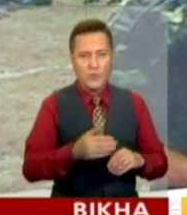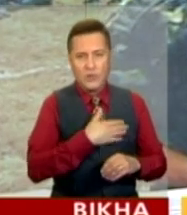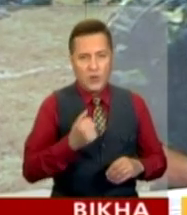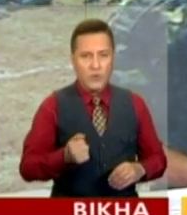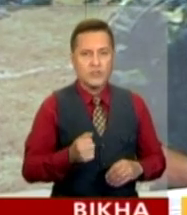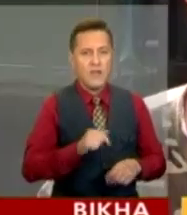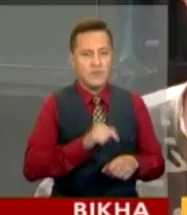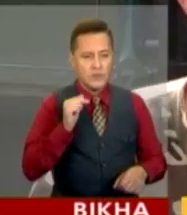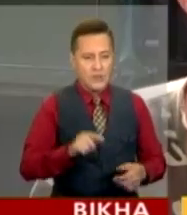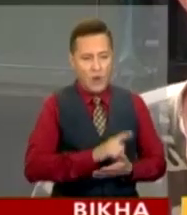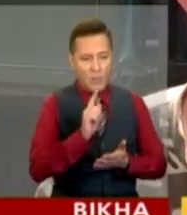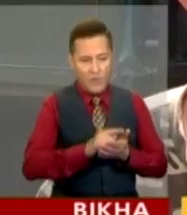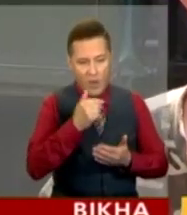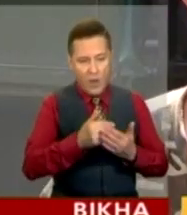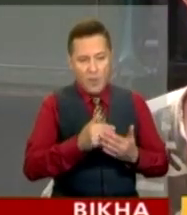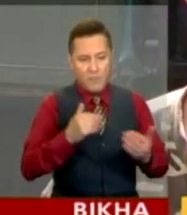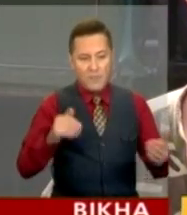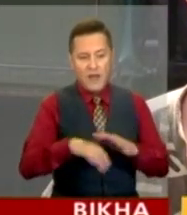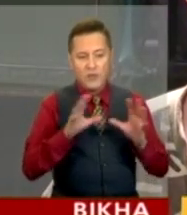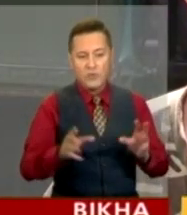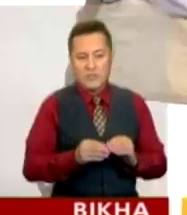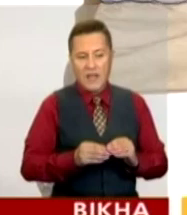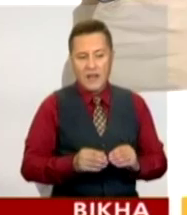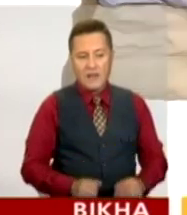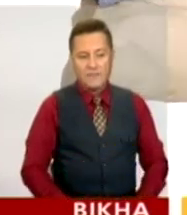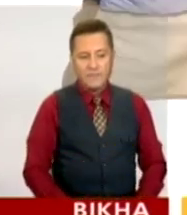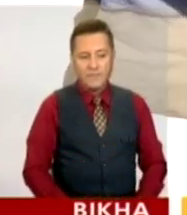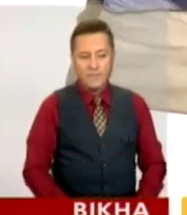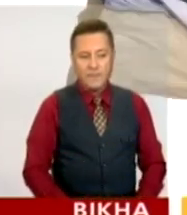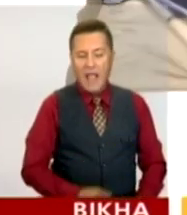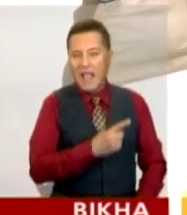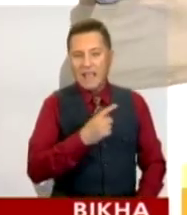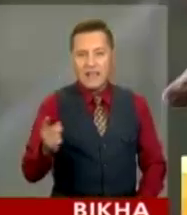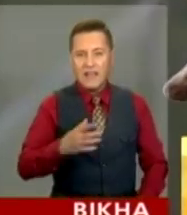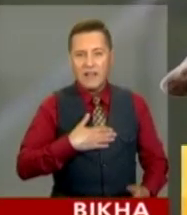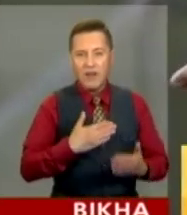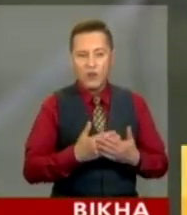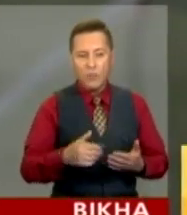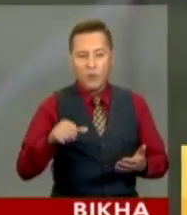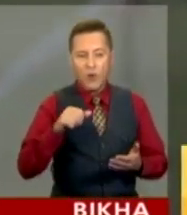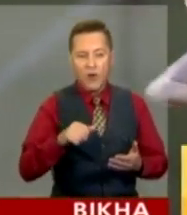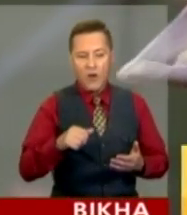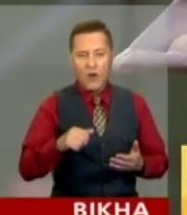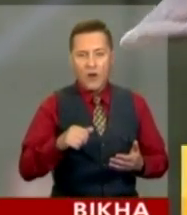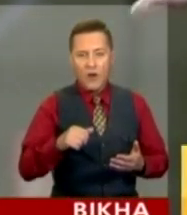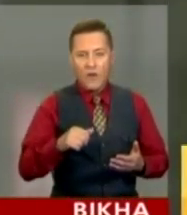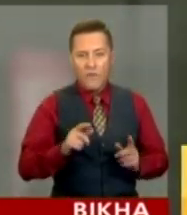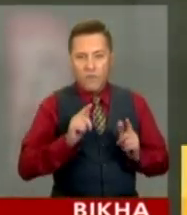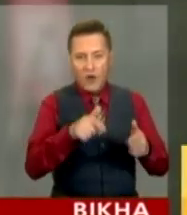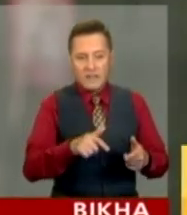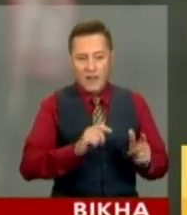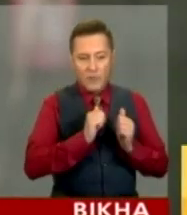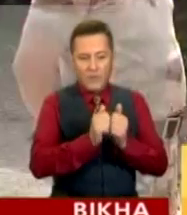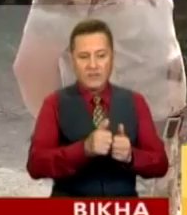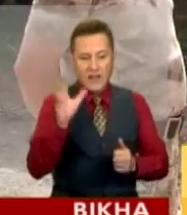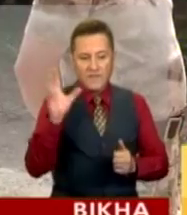усе. Бой прийняти, ми любі готові. Єдиного добровольця від Стужиці до війська проваджали всім селом.